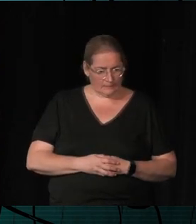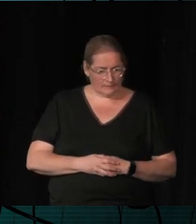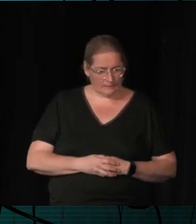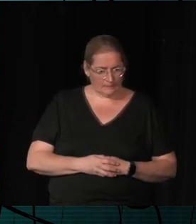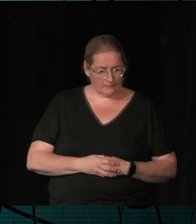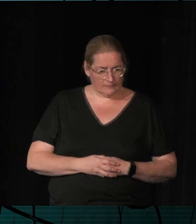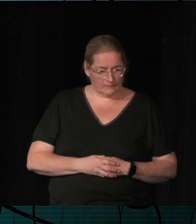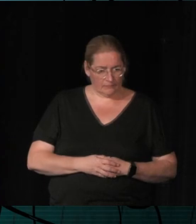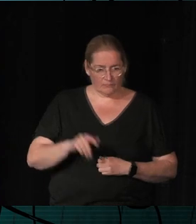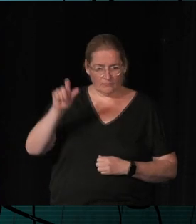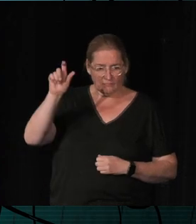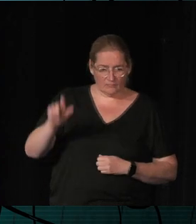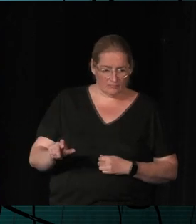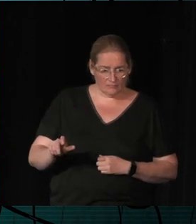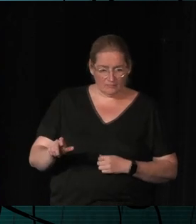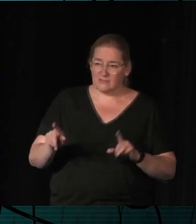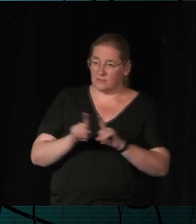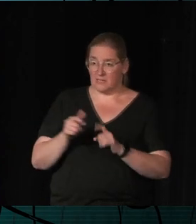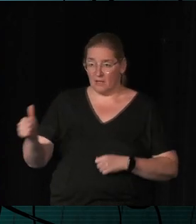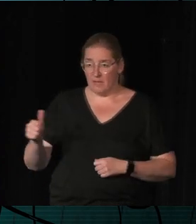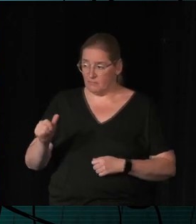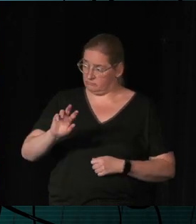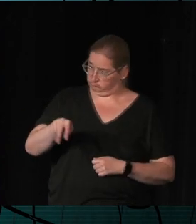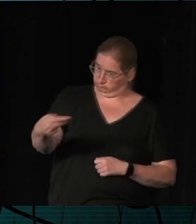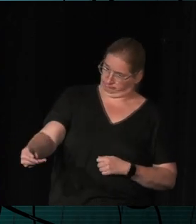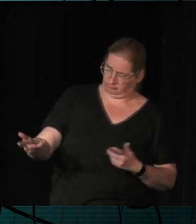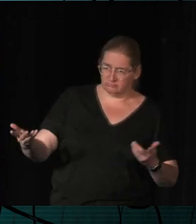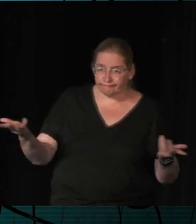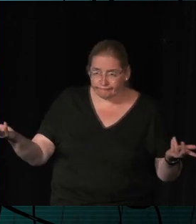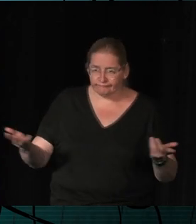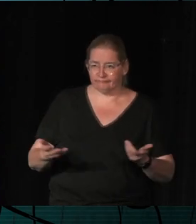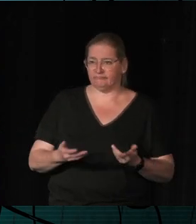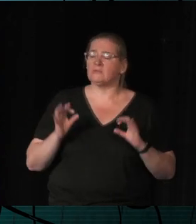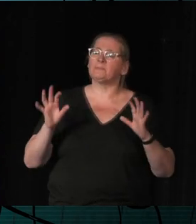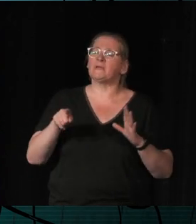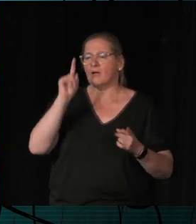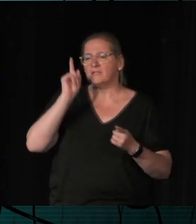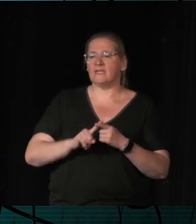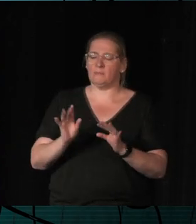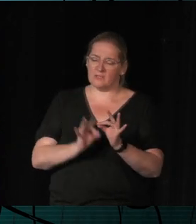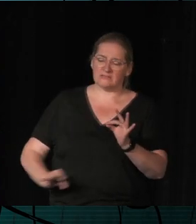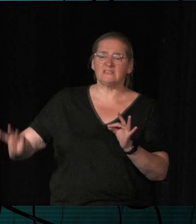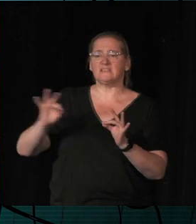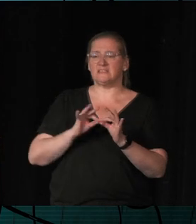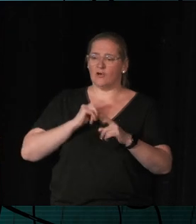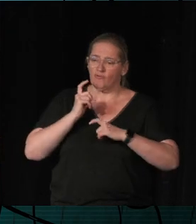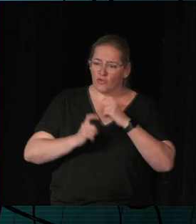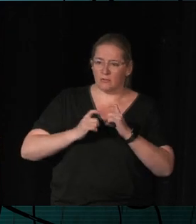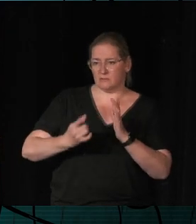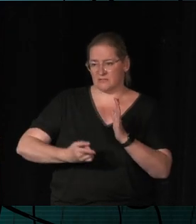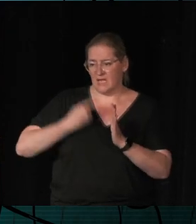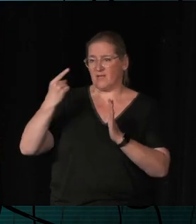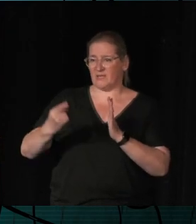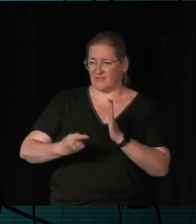ouais, The Last of Us partout, c'est un jeu qui est particulièrement difficile parce que c'est un jeu sur le cycle de la violence qui se reproduit et face à laquelle on est